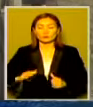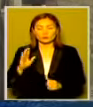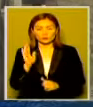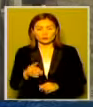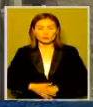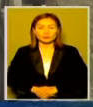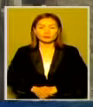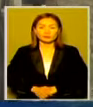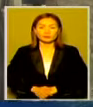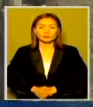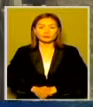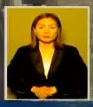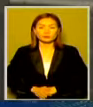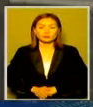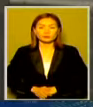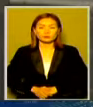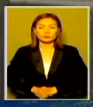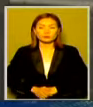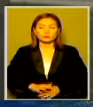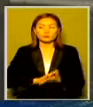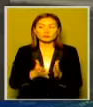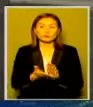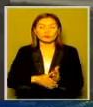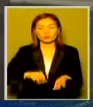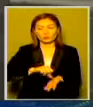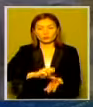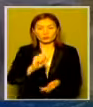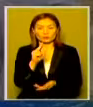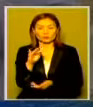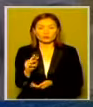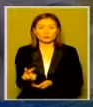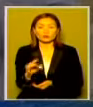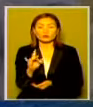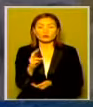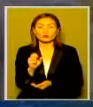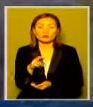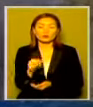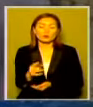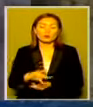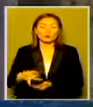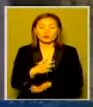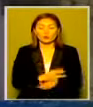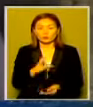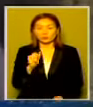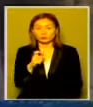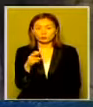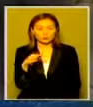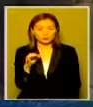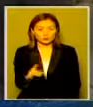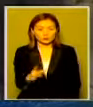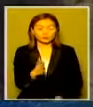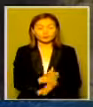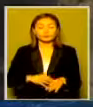и благополучие. На мероприятии выступили аким Ергенкалинского сельского округа Мухтар Курмангалиев